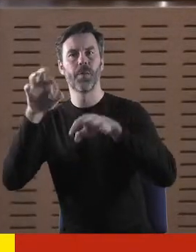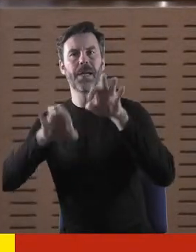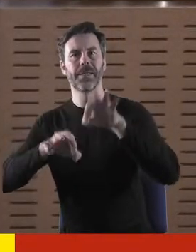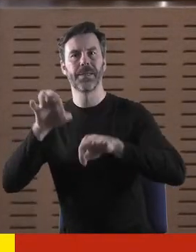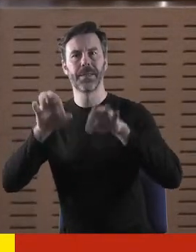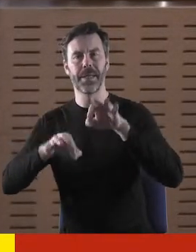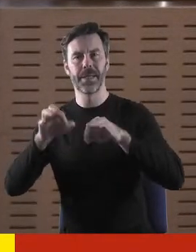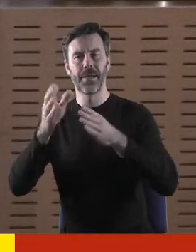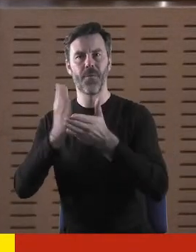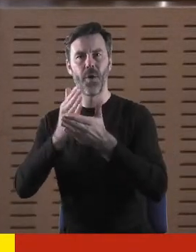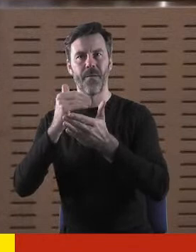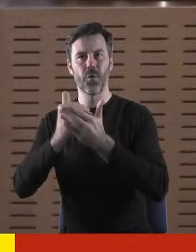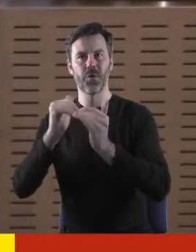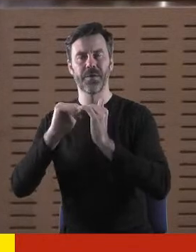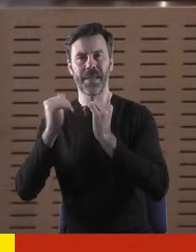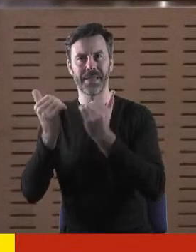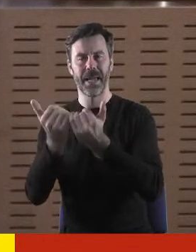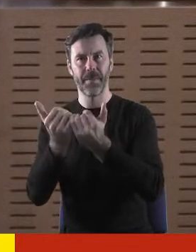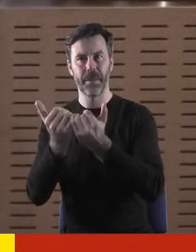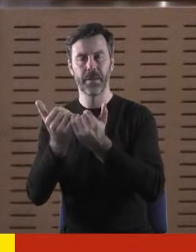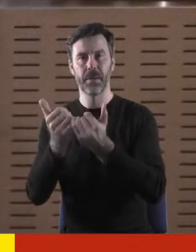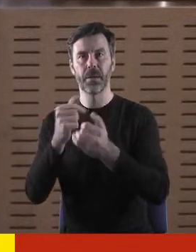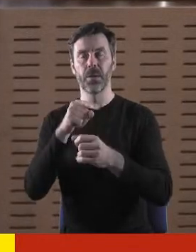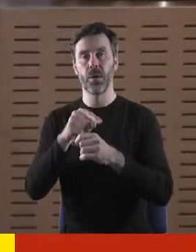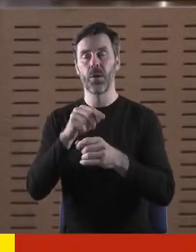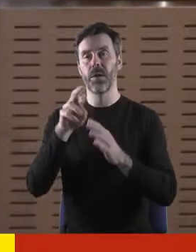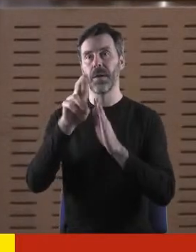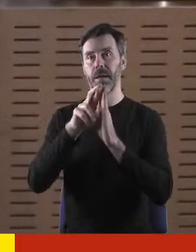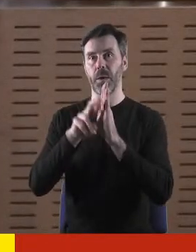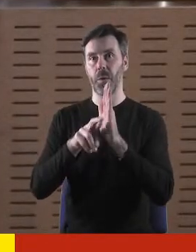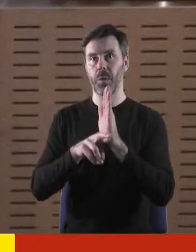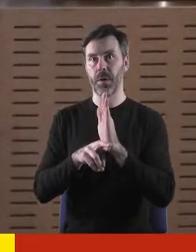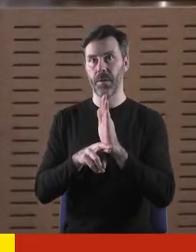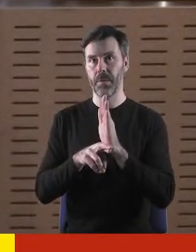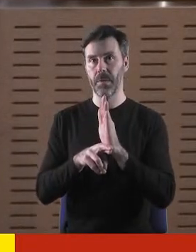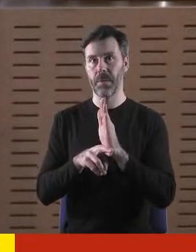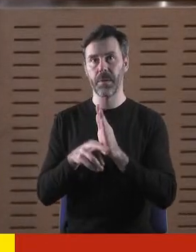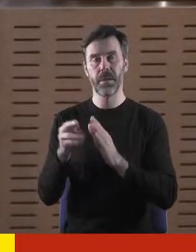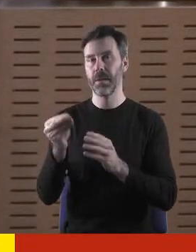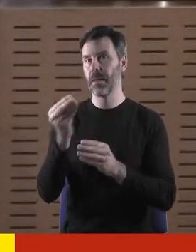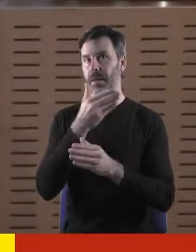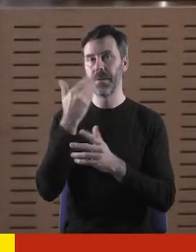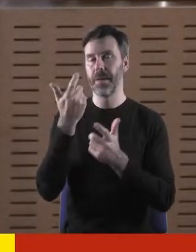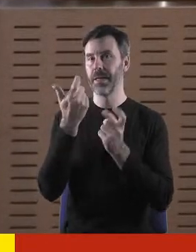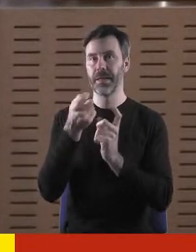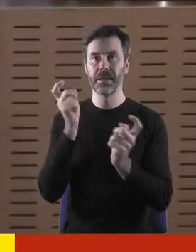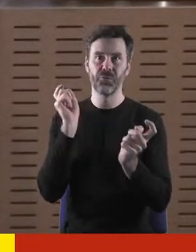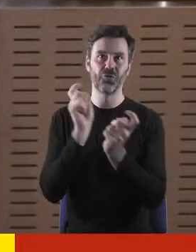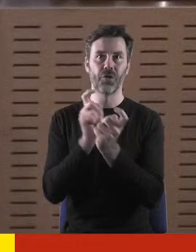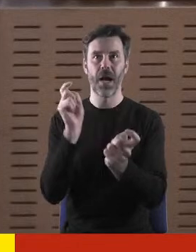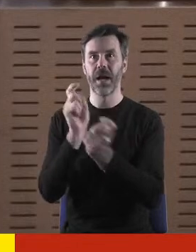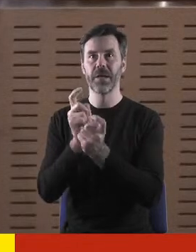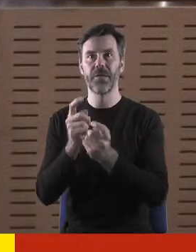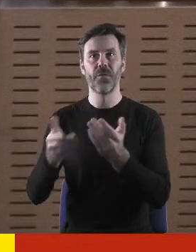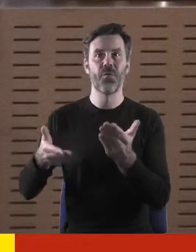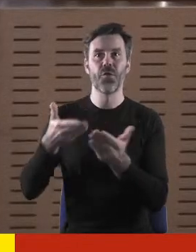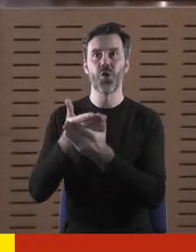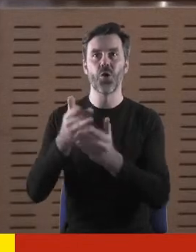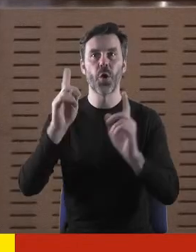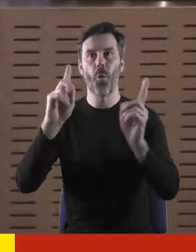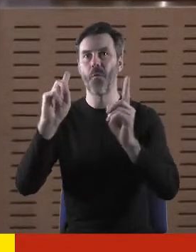Łódzkiego. Zgodnie z naszym regulaminem do momentu rozpoczęcia sesji nie wpłynęły żadne uwagi co do przedstawionych państwu